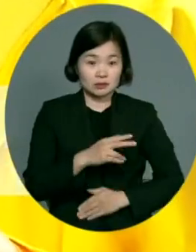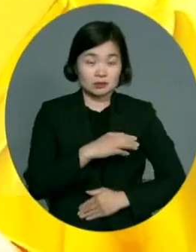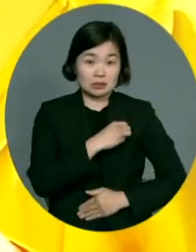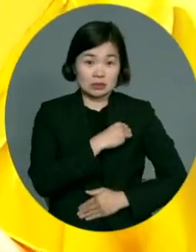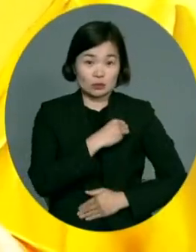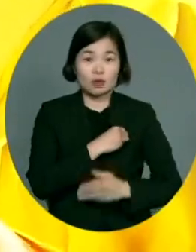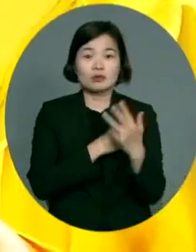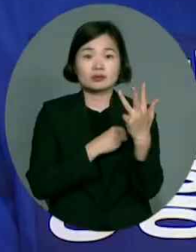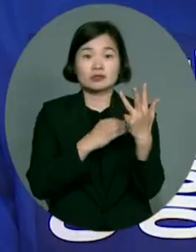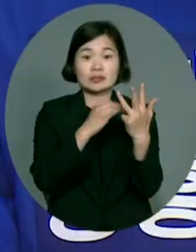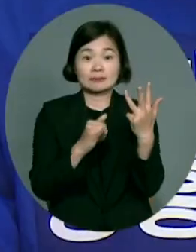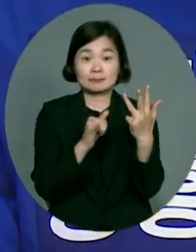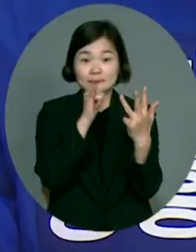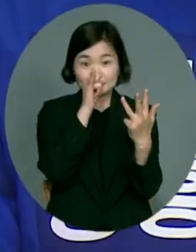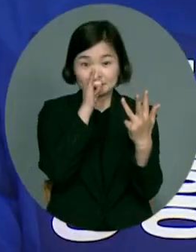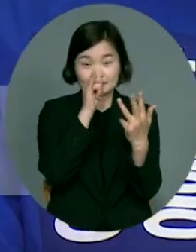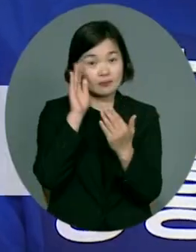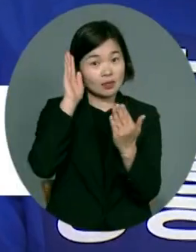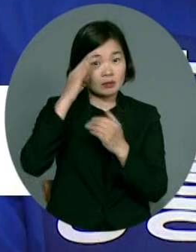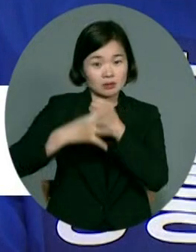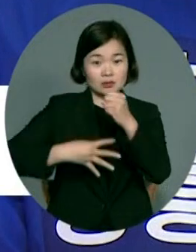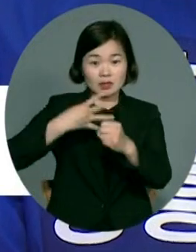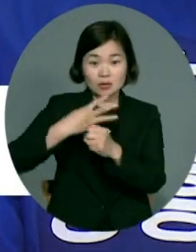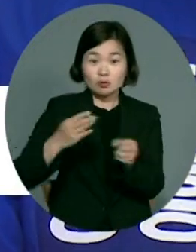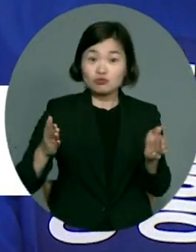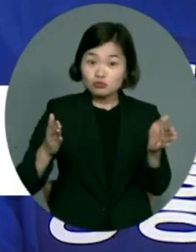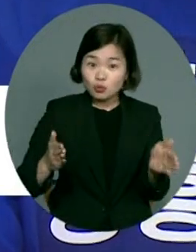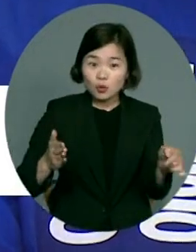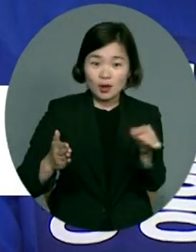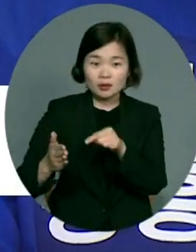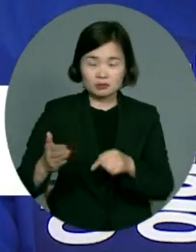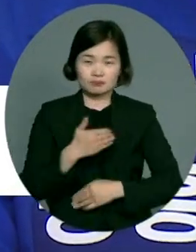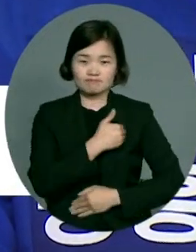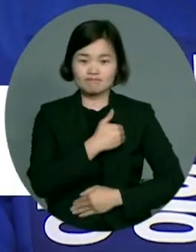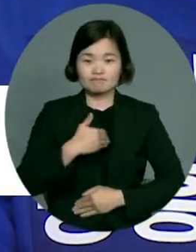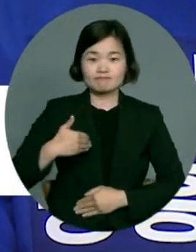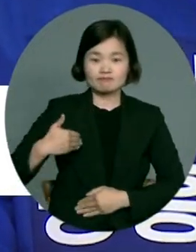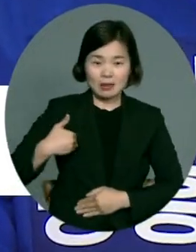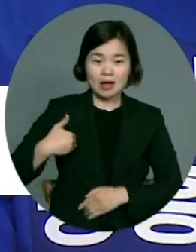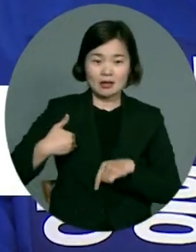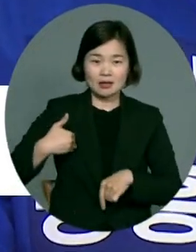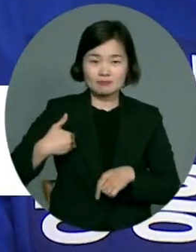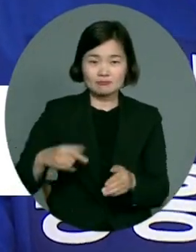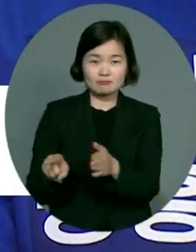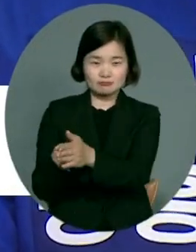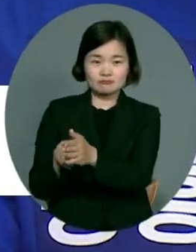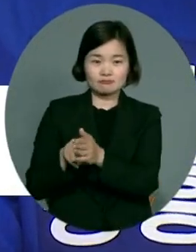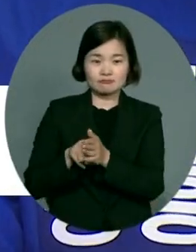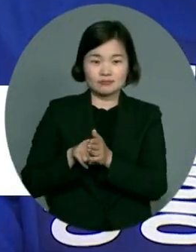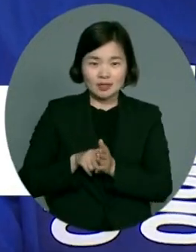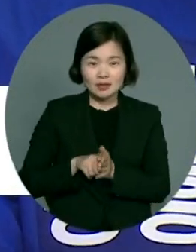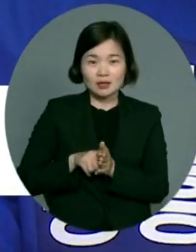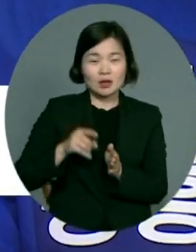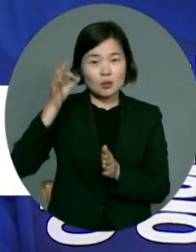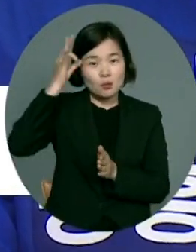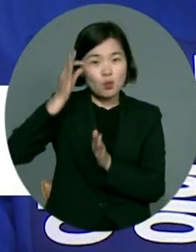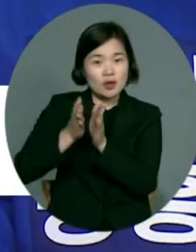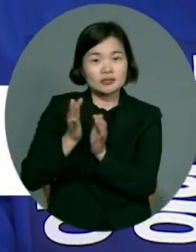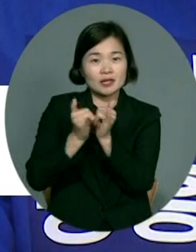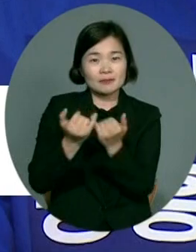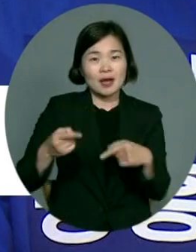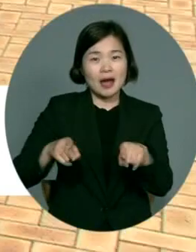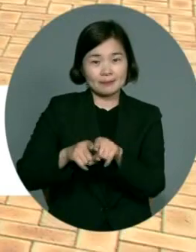이름을 올렸습니다. 앞으로 4년 동안도 그 누구보다 더 당당하게, 든든하게, 믿음직하게 시민들